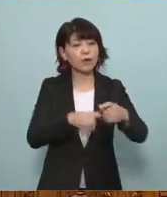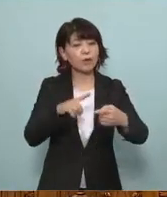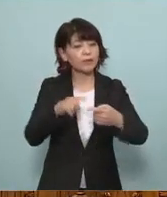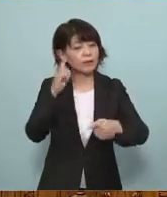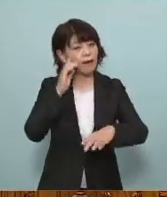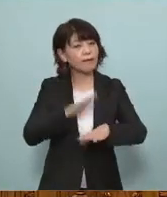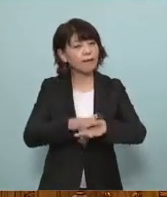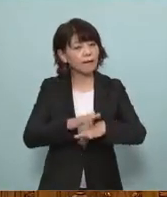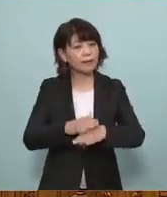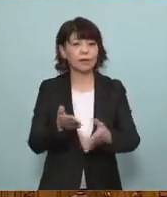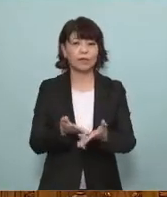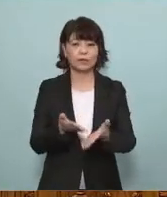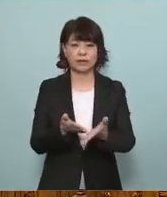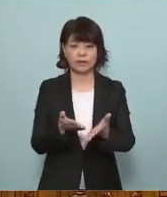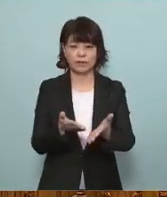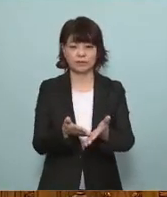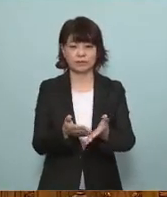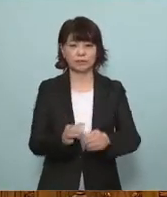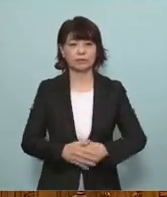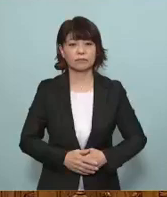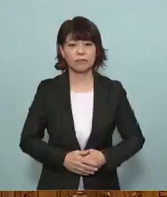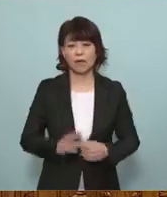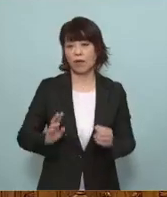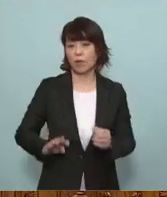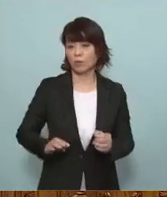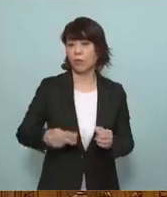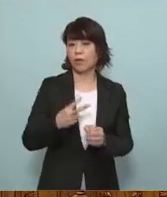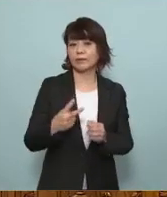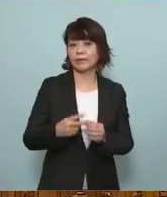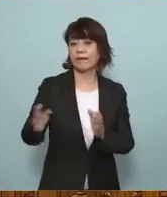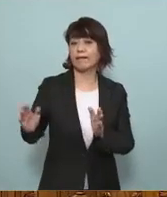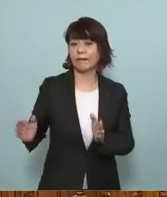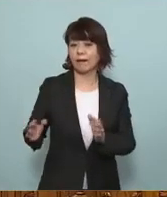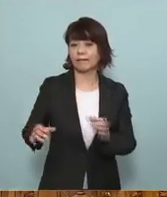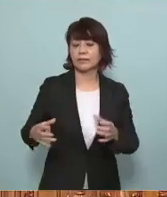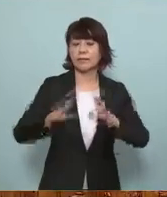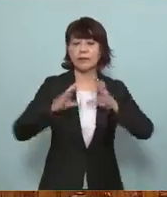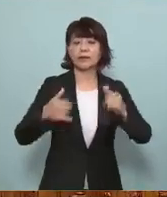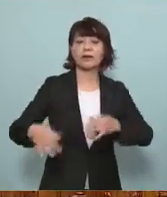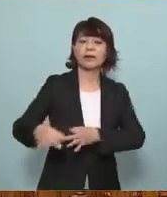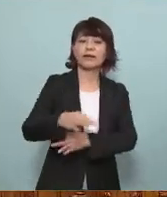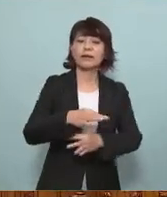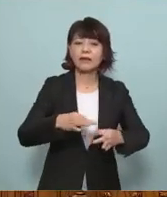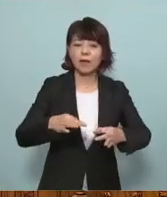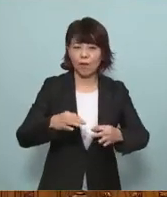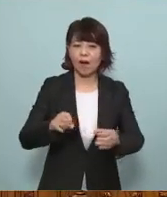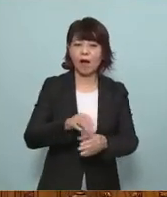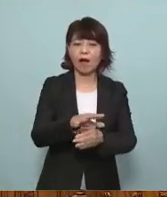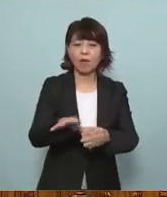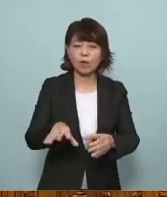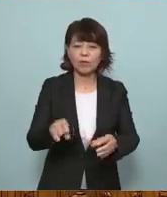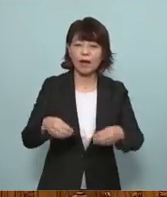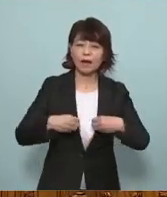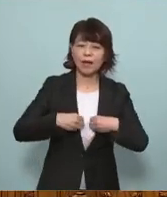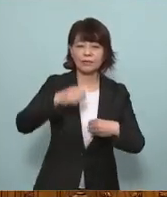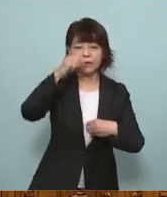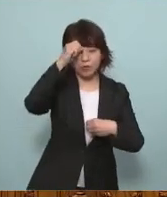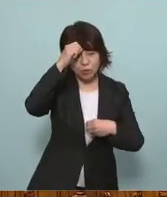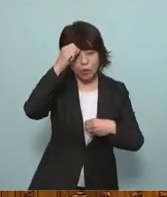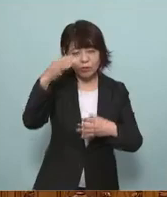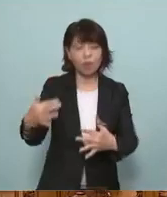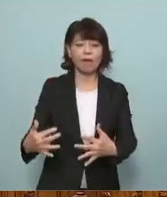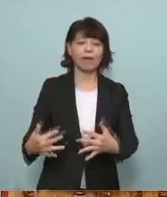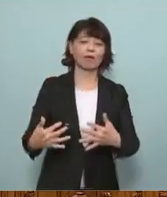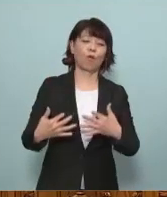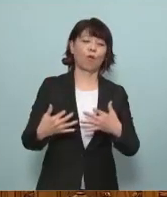所信を申し述べます。この2年間、世界経済は新型コロナウイルス感染症の影響を受け続けてき